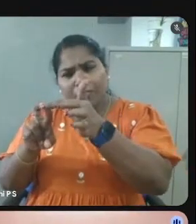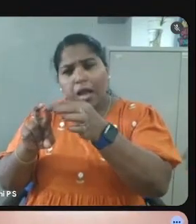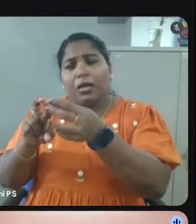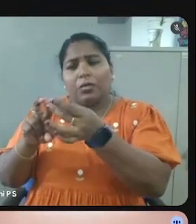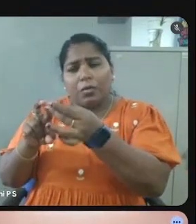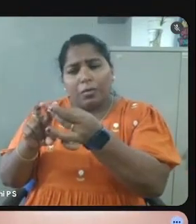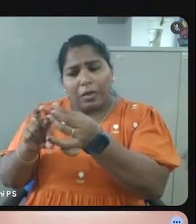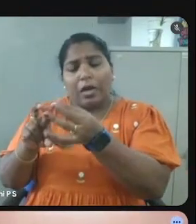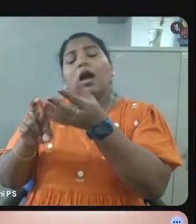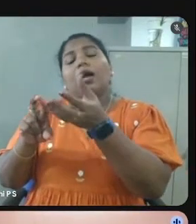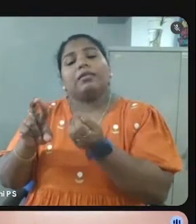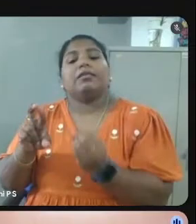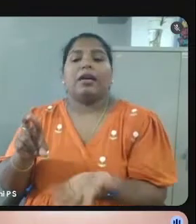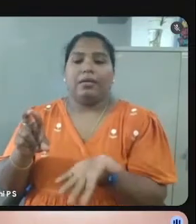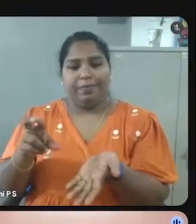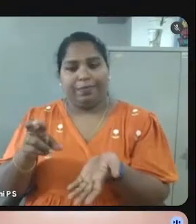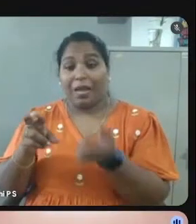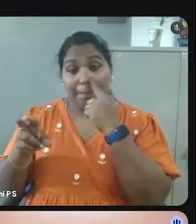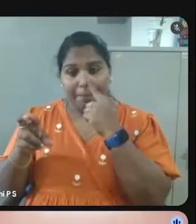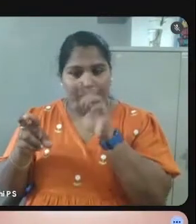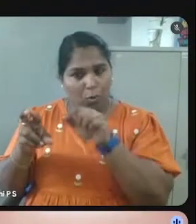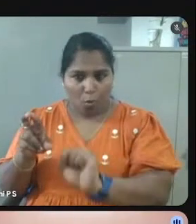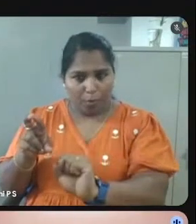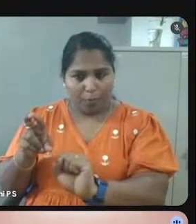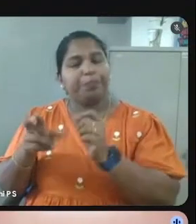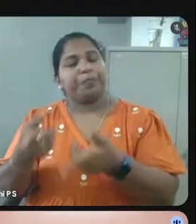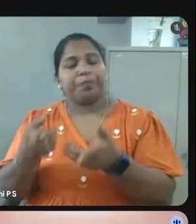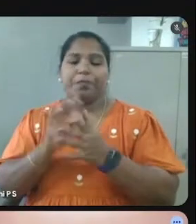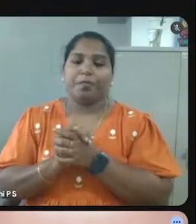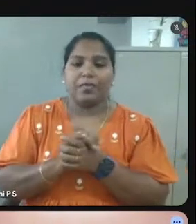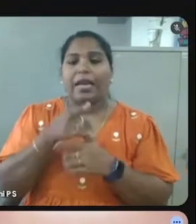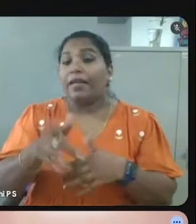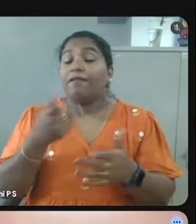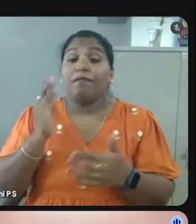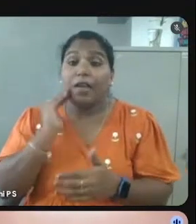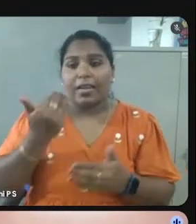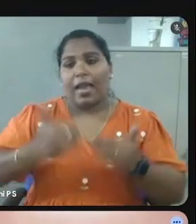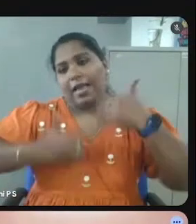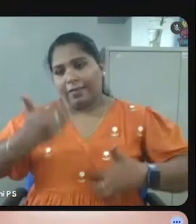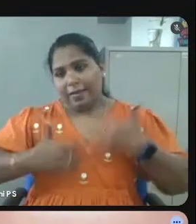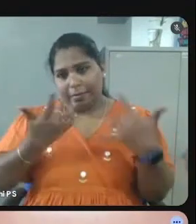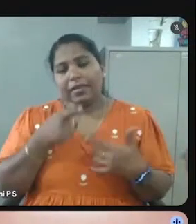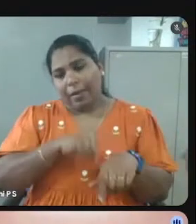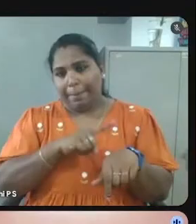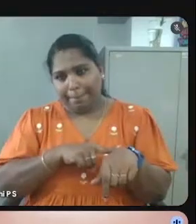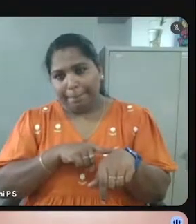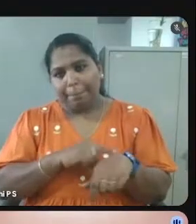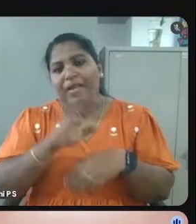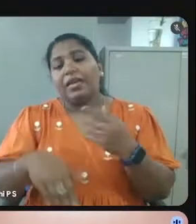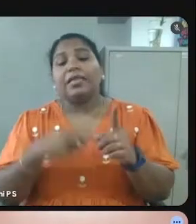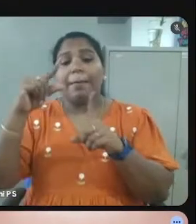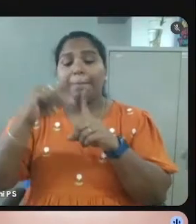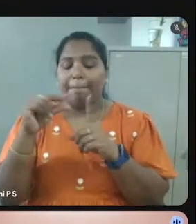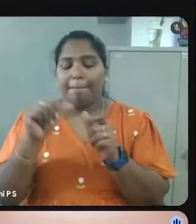വിരിതലായി കാണാം. ഇതാണ് എക്സൈറ്റ്മെന്റ് സ്റ്റേജിൽ കാണുന്ന മാറ്റങ്ങൾ, ചേഞ്ചസ്. പിന്നെ പ്ലാറ്റോ